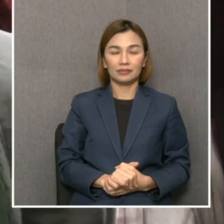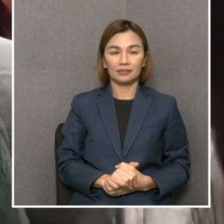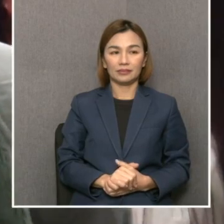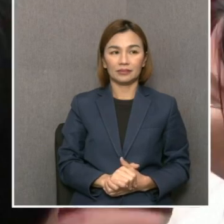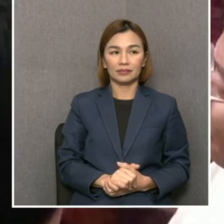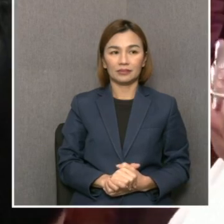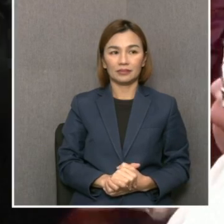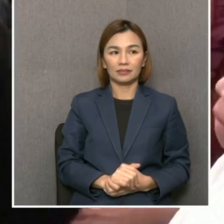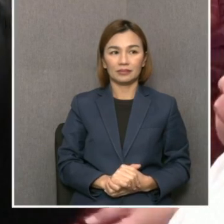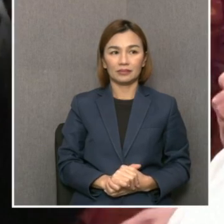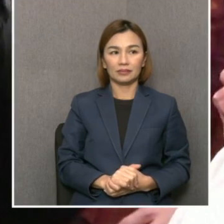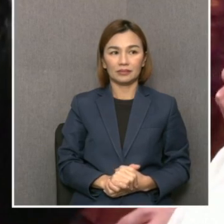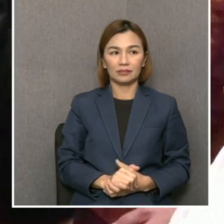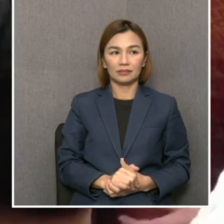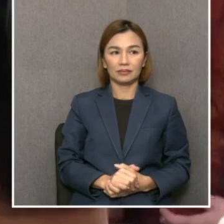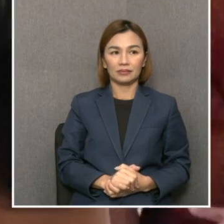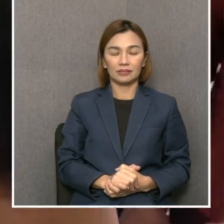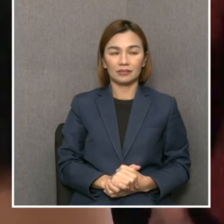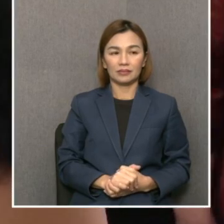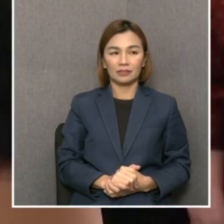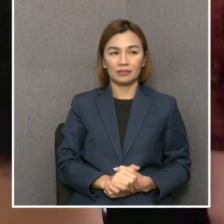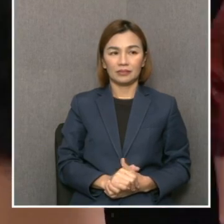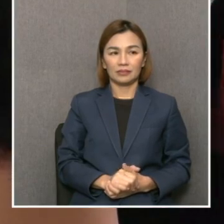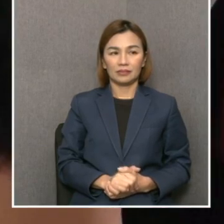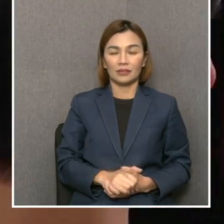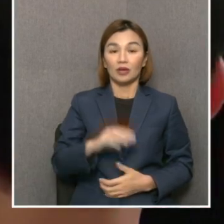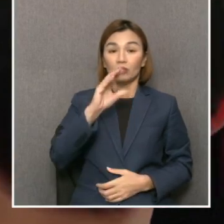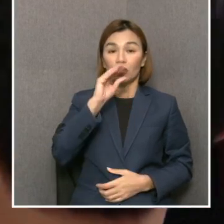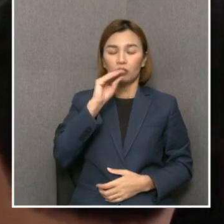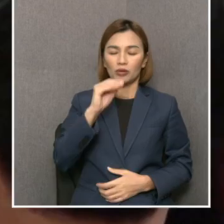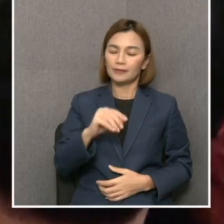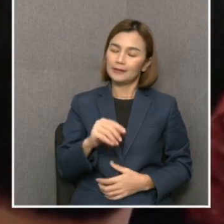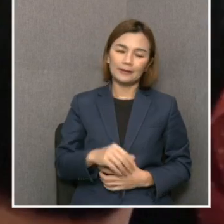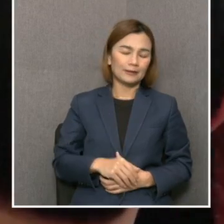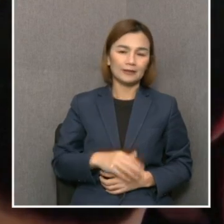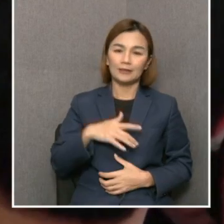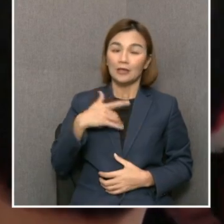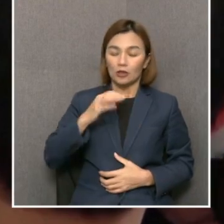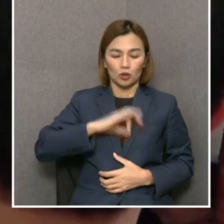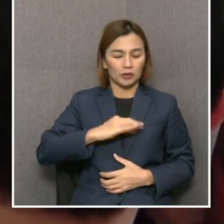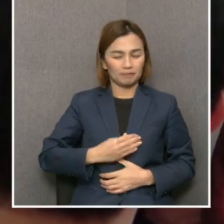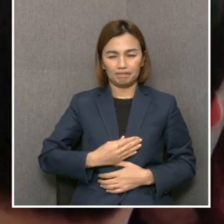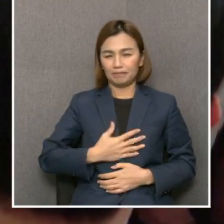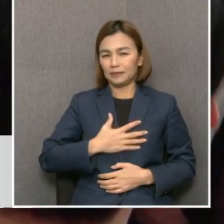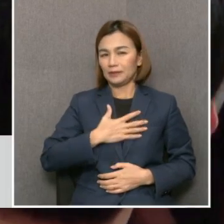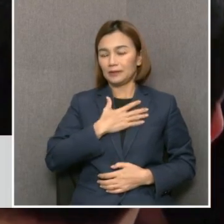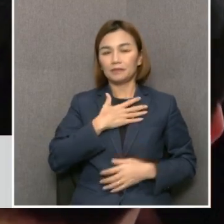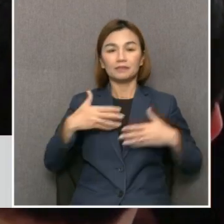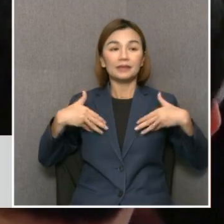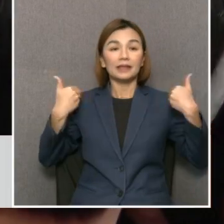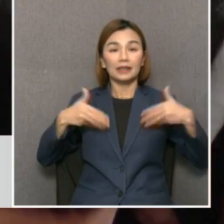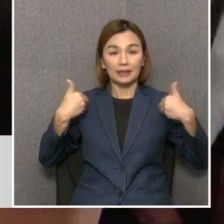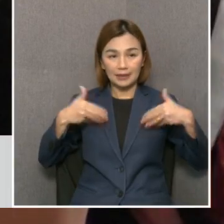ผมพูดอะไรไม่ออกเพราะว่ารู้สึกปลื้มใจนะครับแล้วก็รู้สึกดีใจ